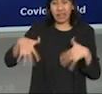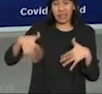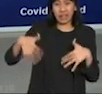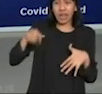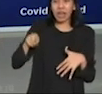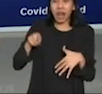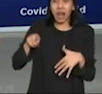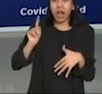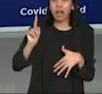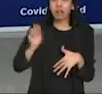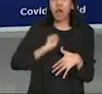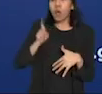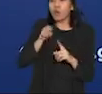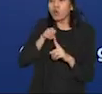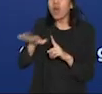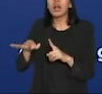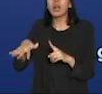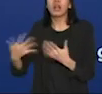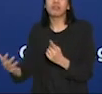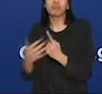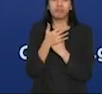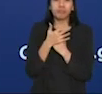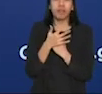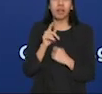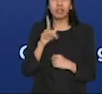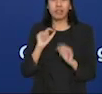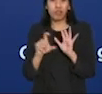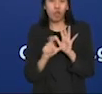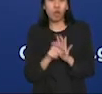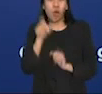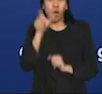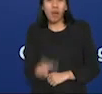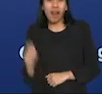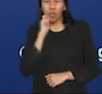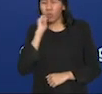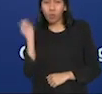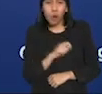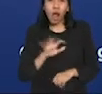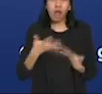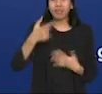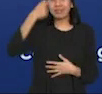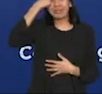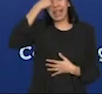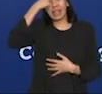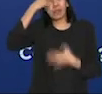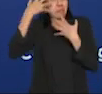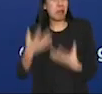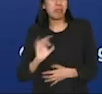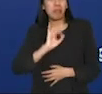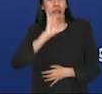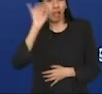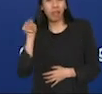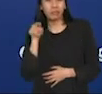manakala tertular yaitu yang plus ia lanjut atau yang memiliki penyakit-penyakit kronis Oleh karena